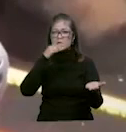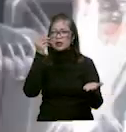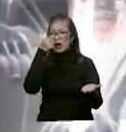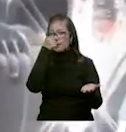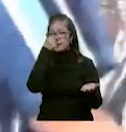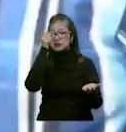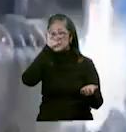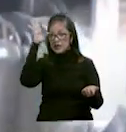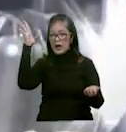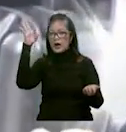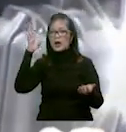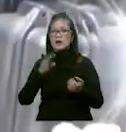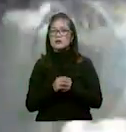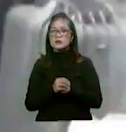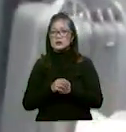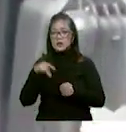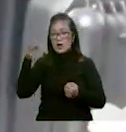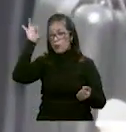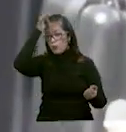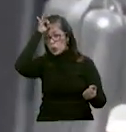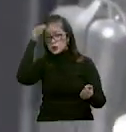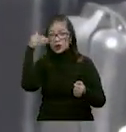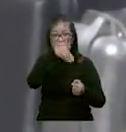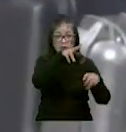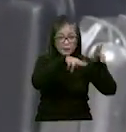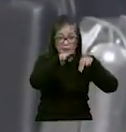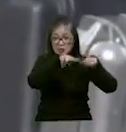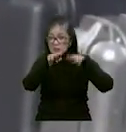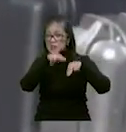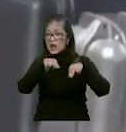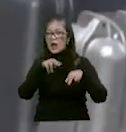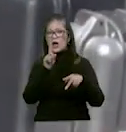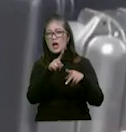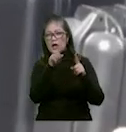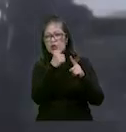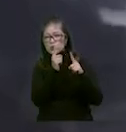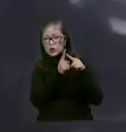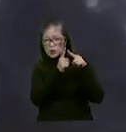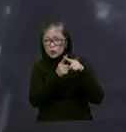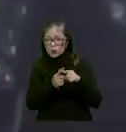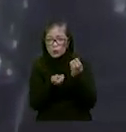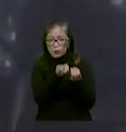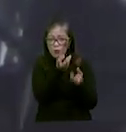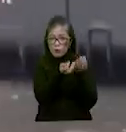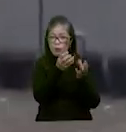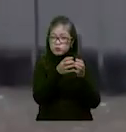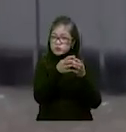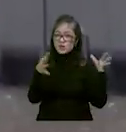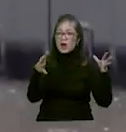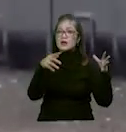Brimopolda Jabar, Lapfor Polri menggelar olah tempat kejadian dan mengukur daya ledak bom. Dari hasil investigasi di lokasi